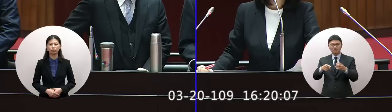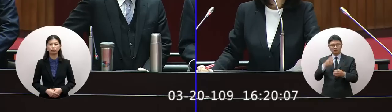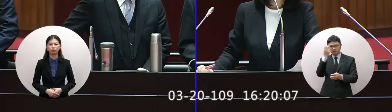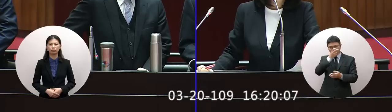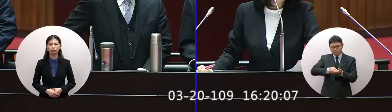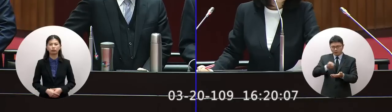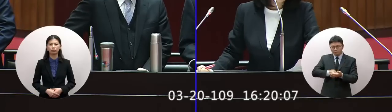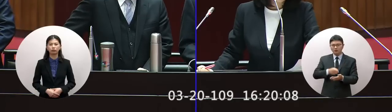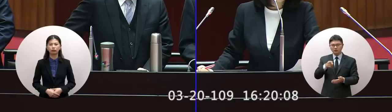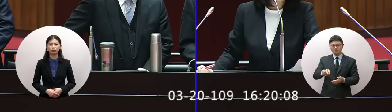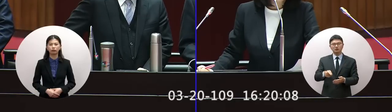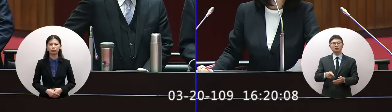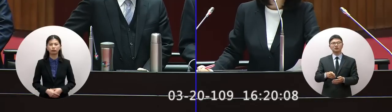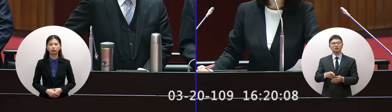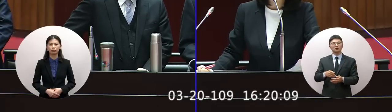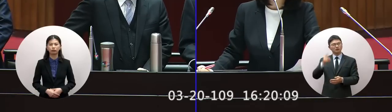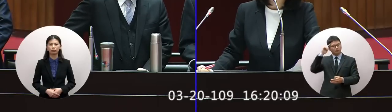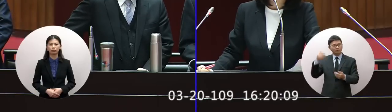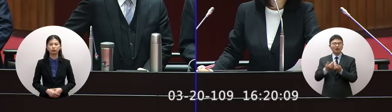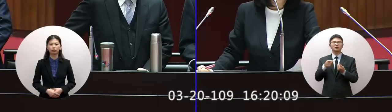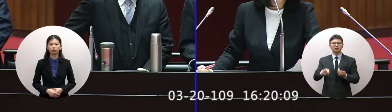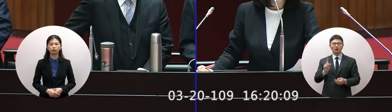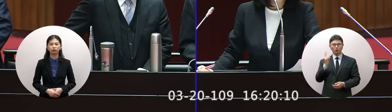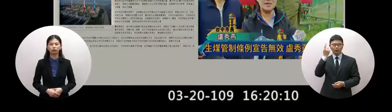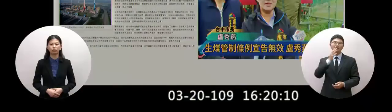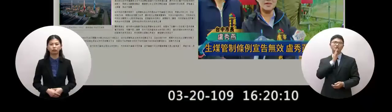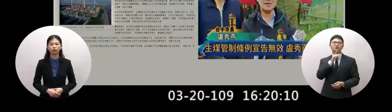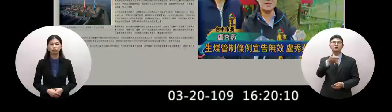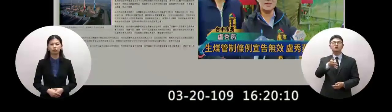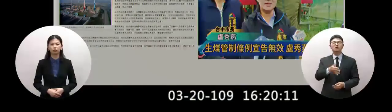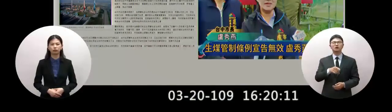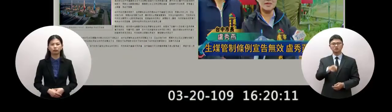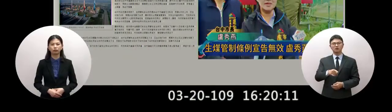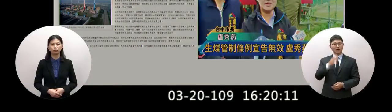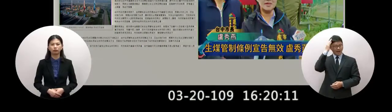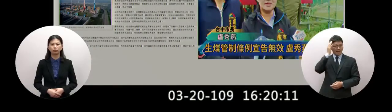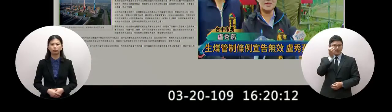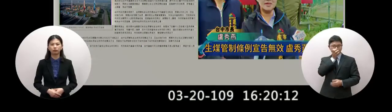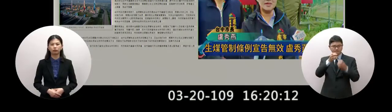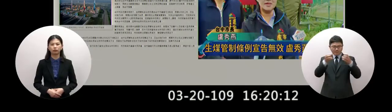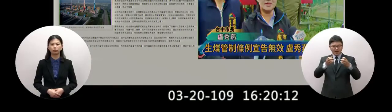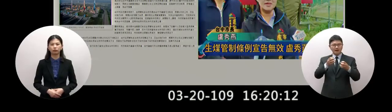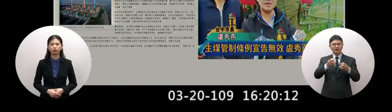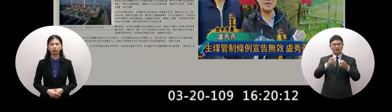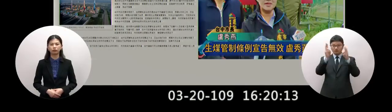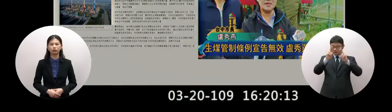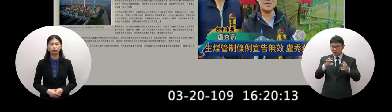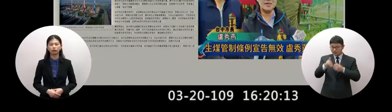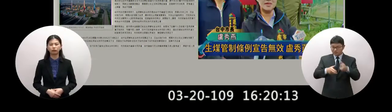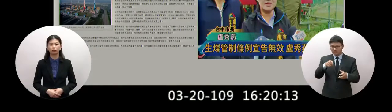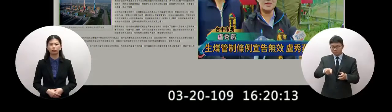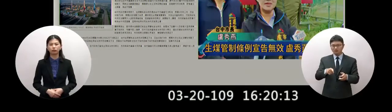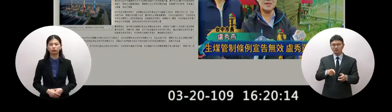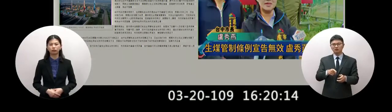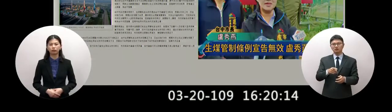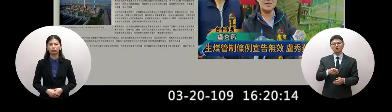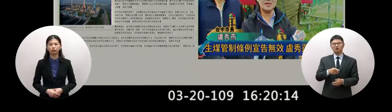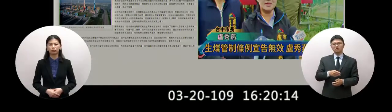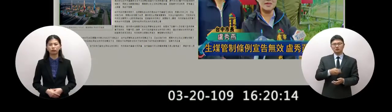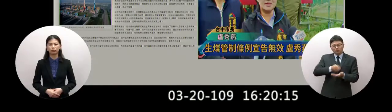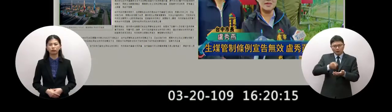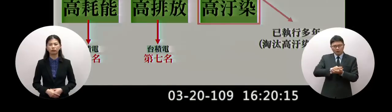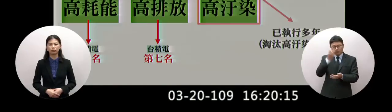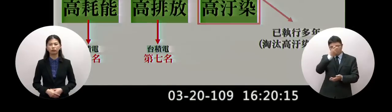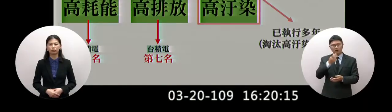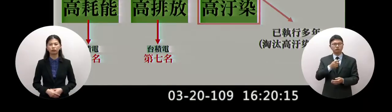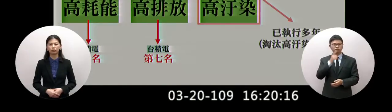因，因为燃煤机组随时都要火力全开，生煤它怎么可以管制呢？而节